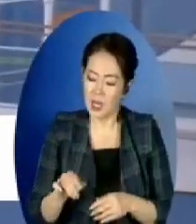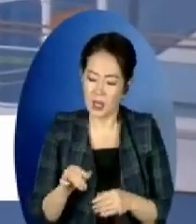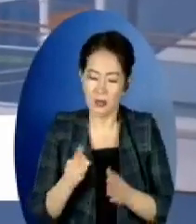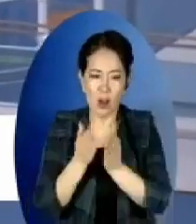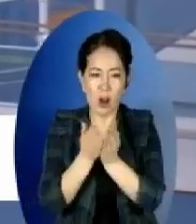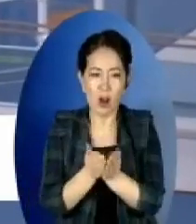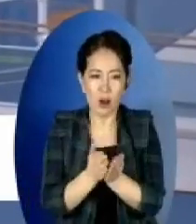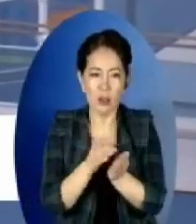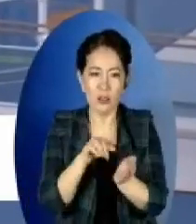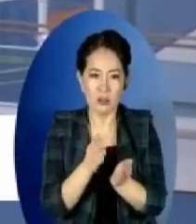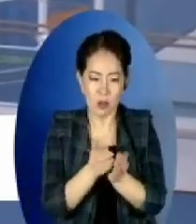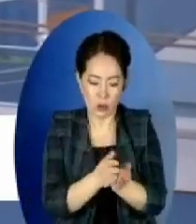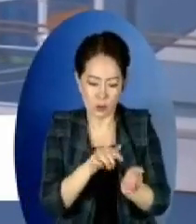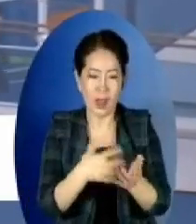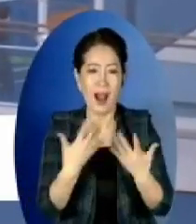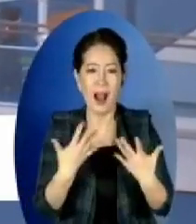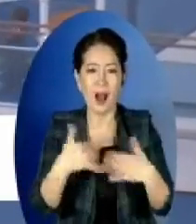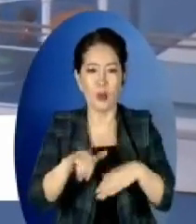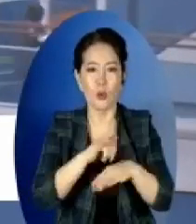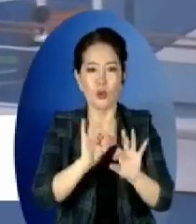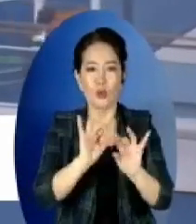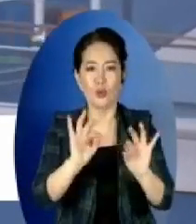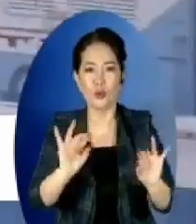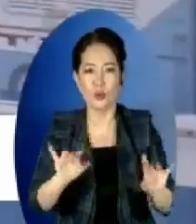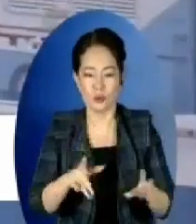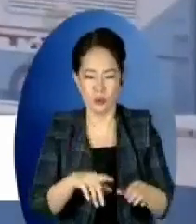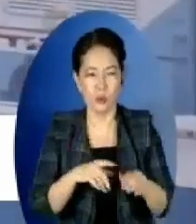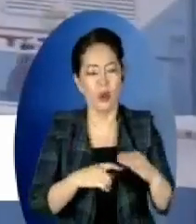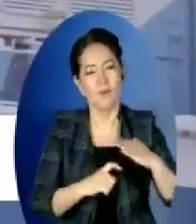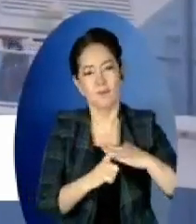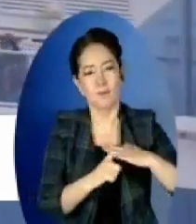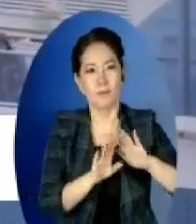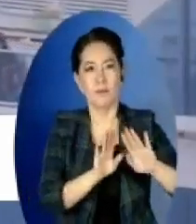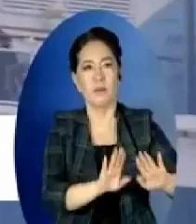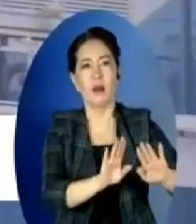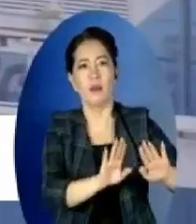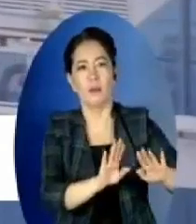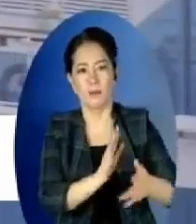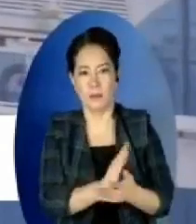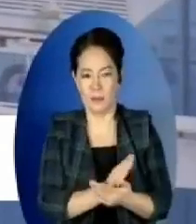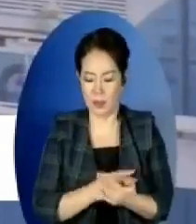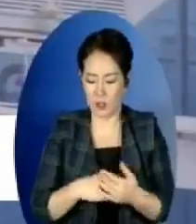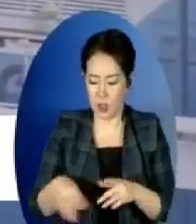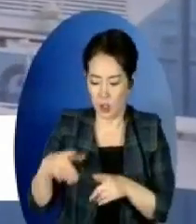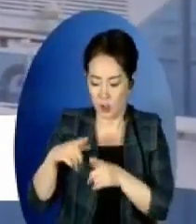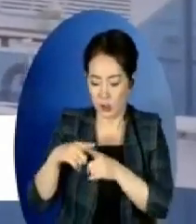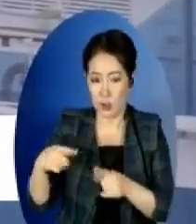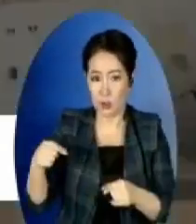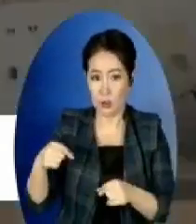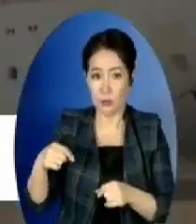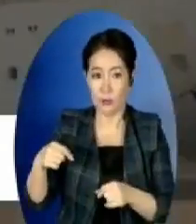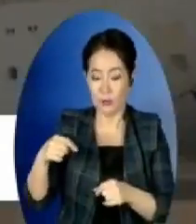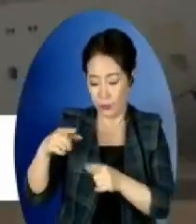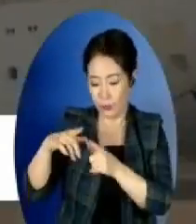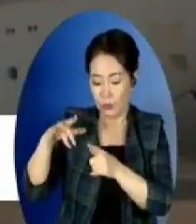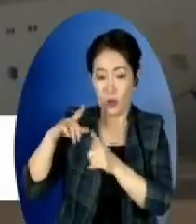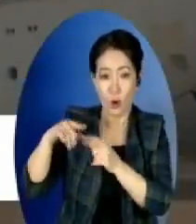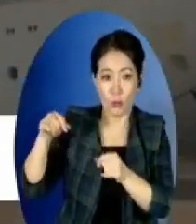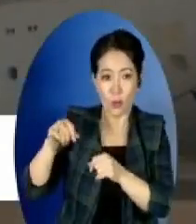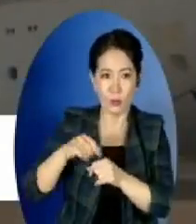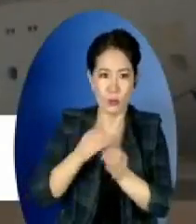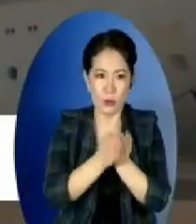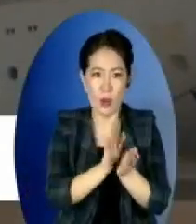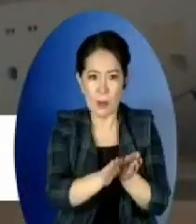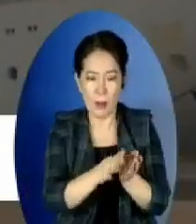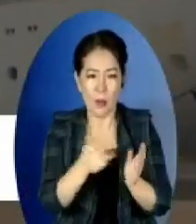хөлөгт 13 орны зорчигчд хүл хороонд байгаа. За, Токио дахь Америкийн элчин сайдын яам хөлөгт 20-д байгаа